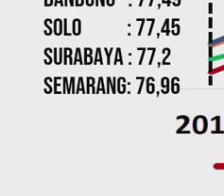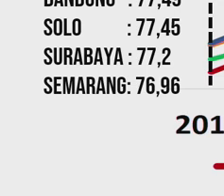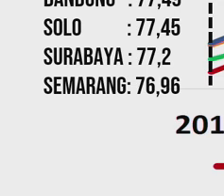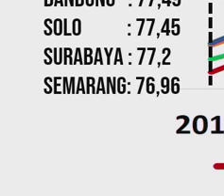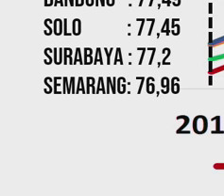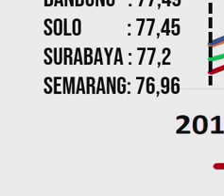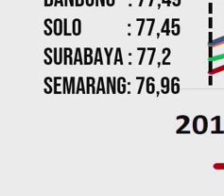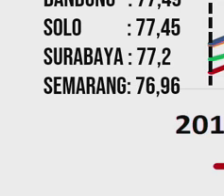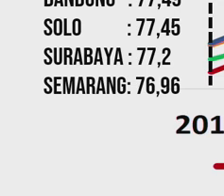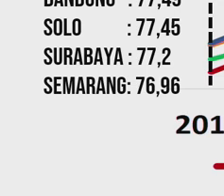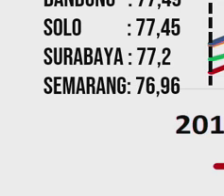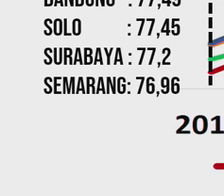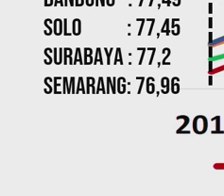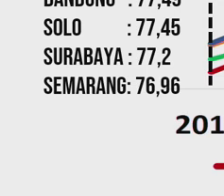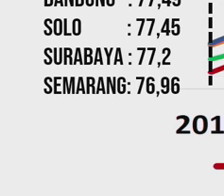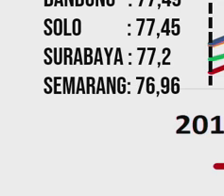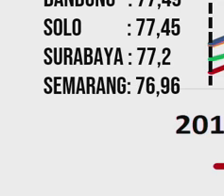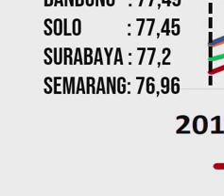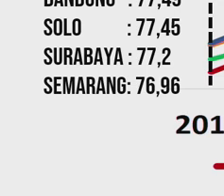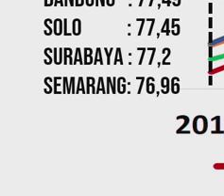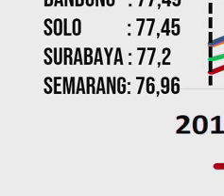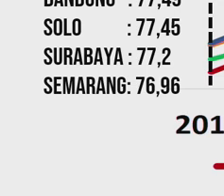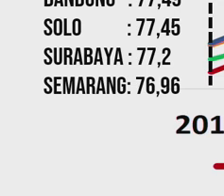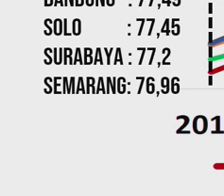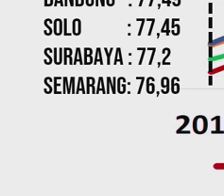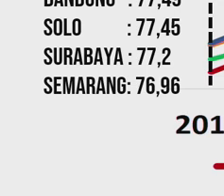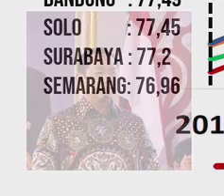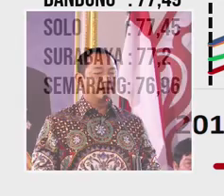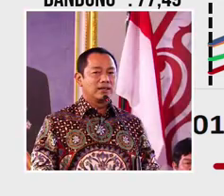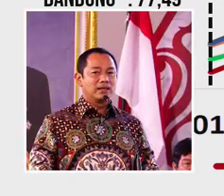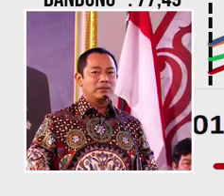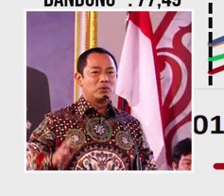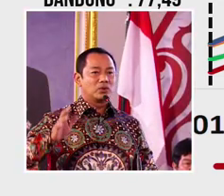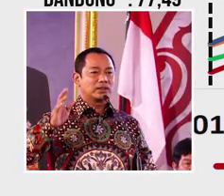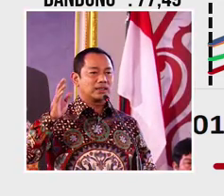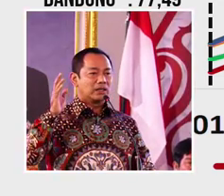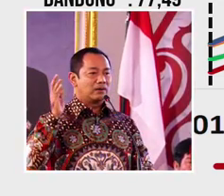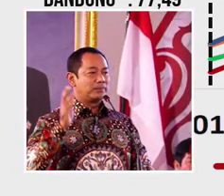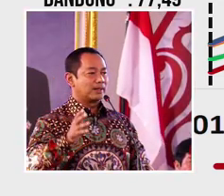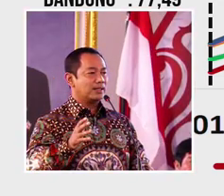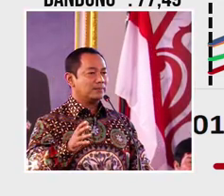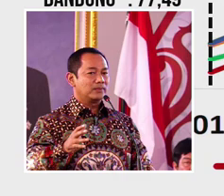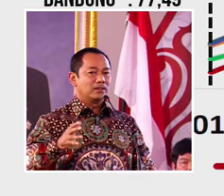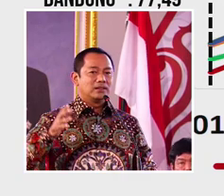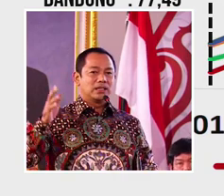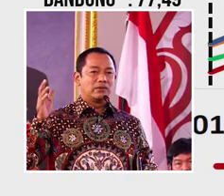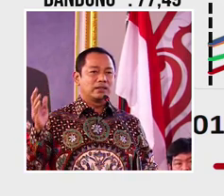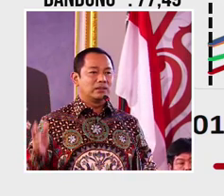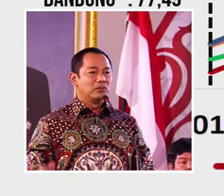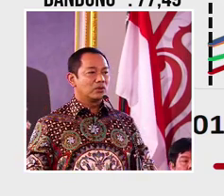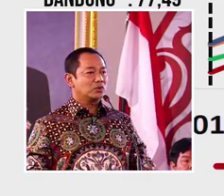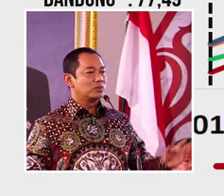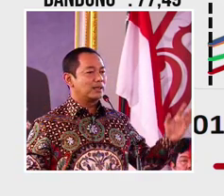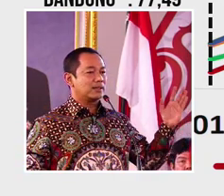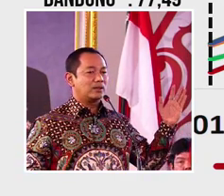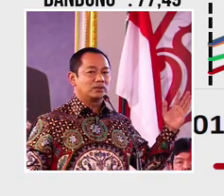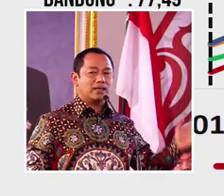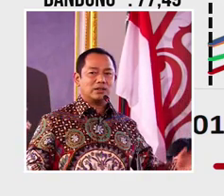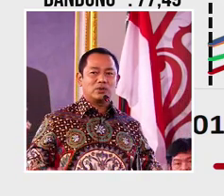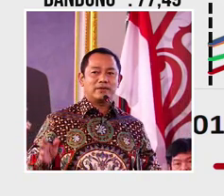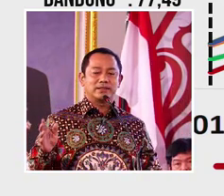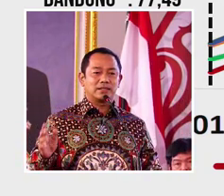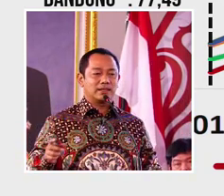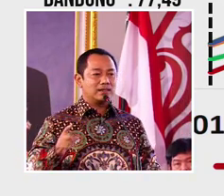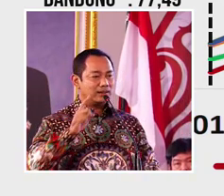Pak Gub, kita Jawa Tengah udah nomor satu kan ibu kotanya Pak Gubernur. Tapi dengan ibu kota Jawa Barat, Jawa Timur, Sumatera